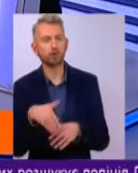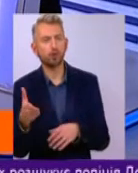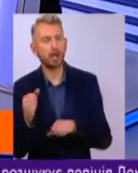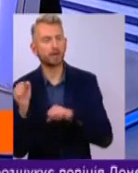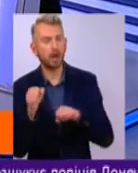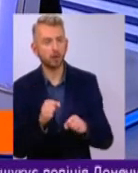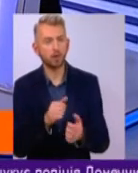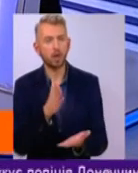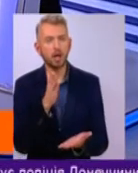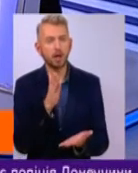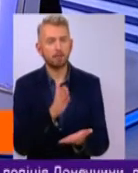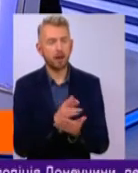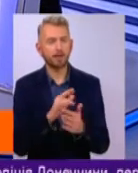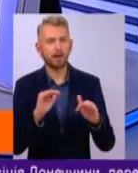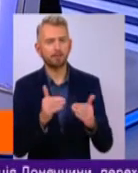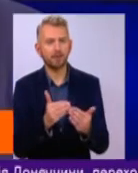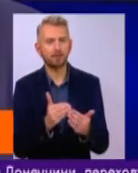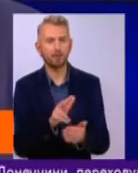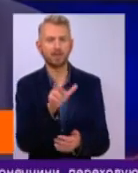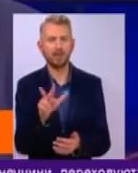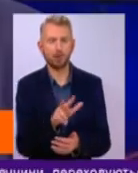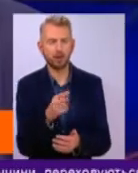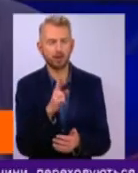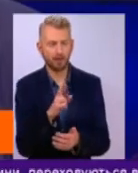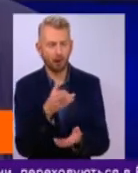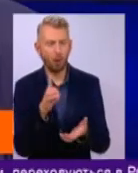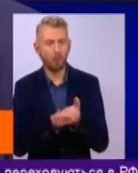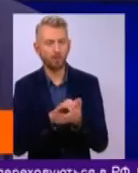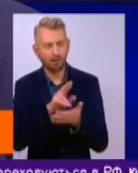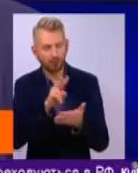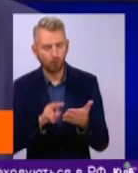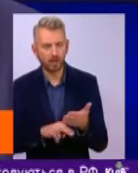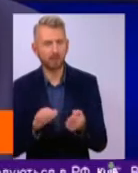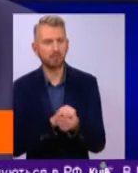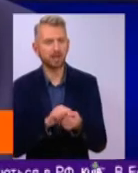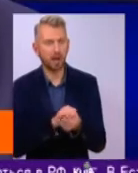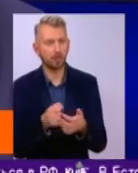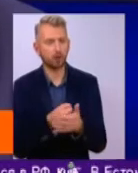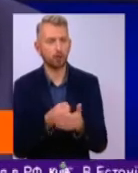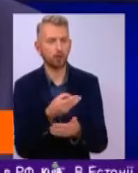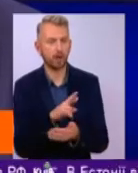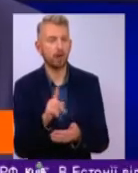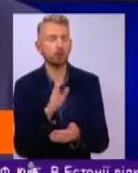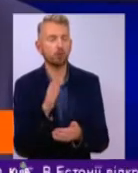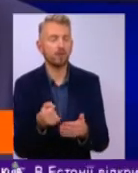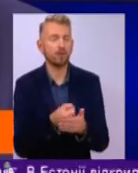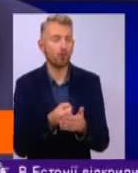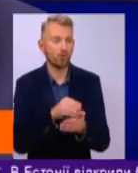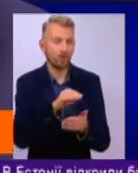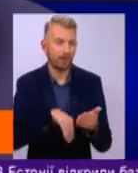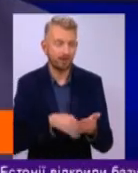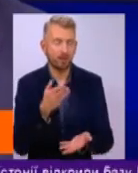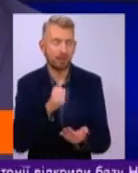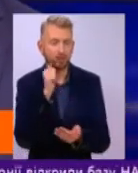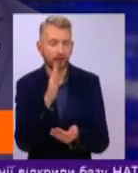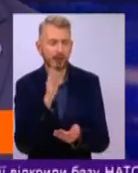захисту має як мінімум 3 години для ознайомлення з матеріалами цього самого клопотання. Що буде в цьому клопотанні? Ну, напевно, завтра